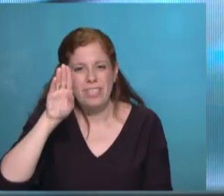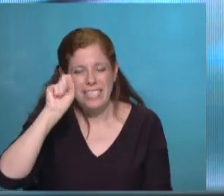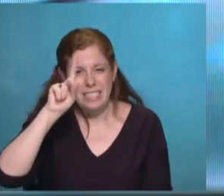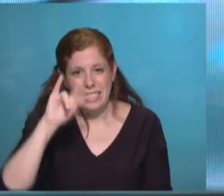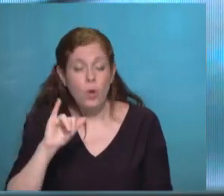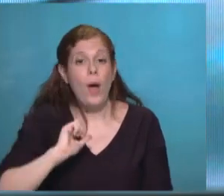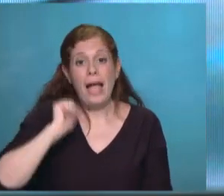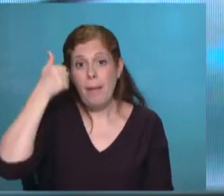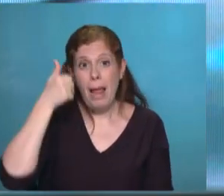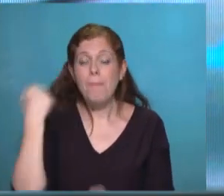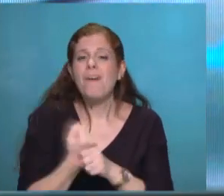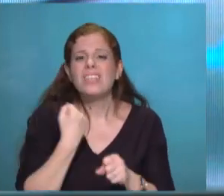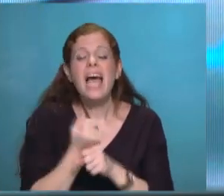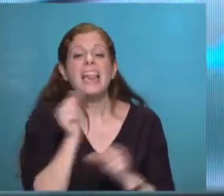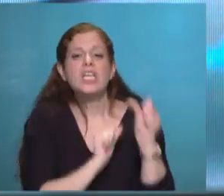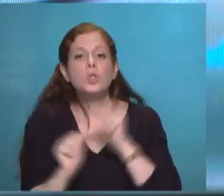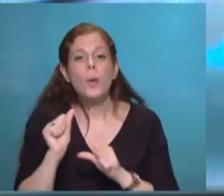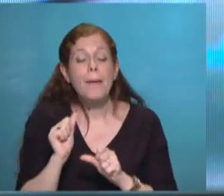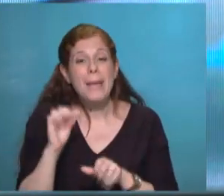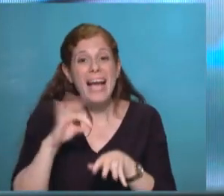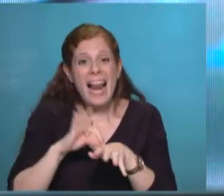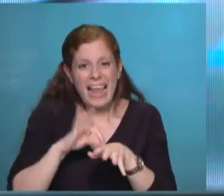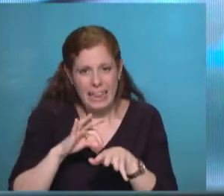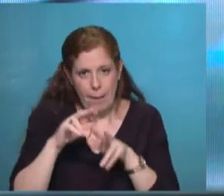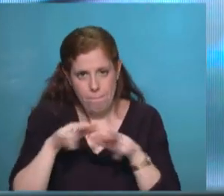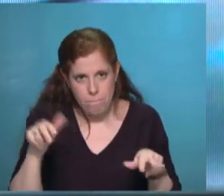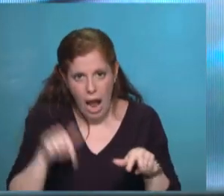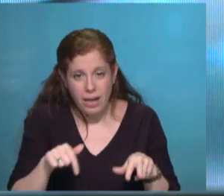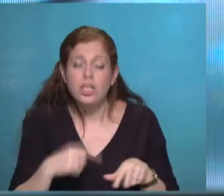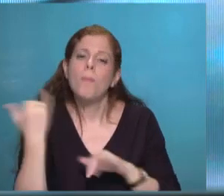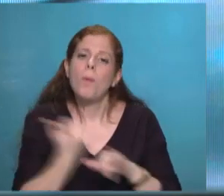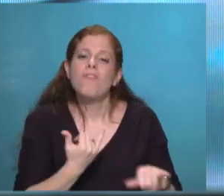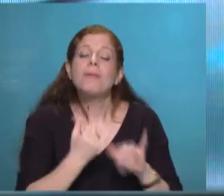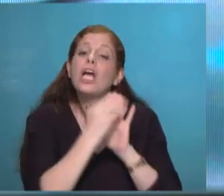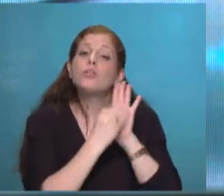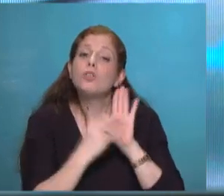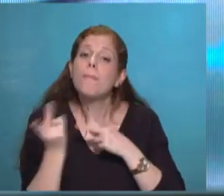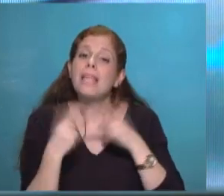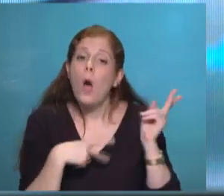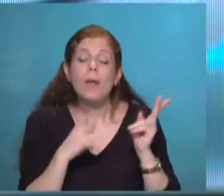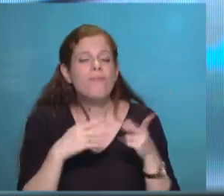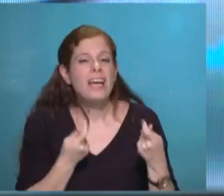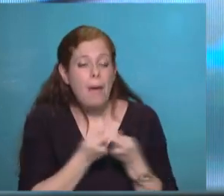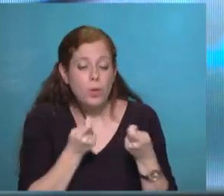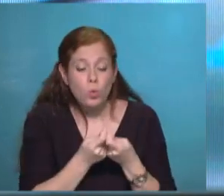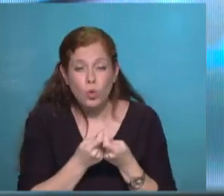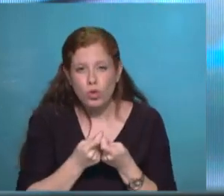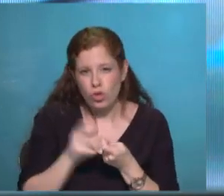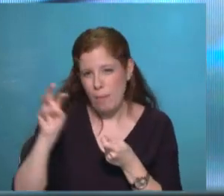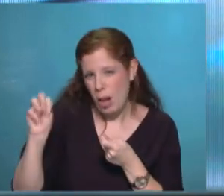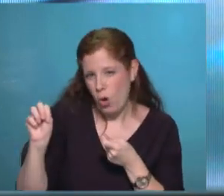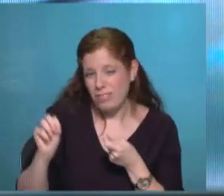בארץ. הערב אנחנו מביאים את רשימת בתי החולים שבהם מבוצעים הניסויים, וגם עדות לקשריו של מיליקובסקי עם חברה